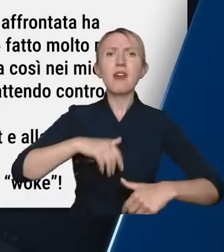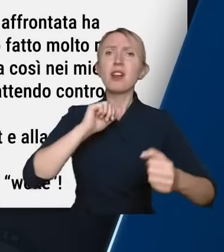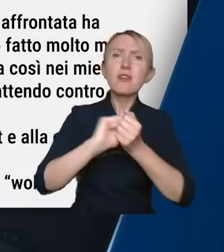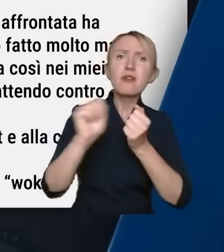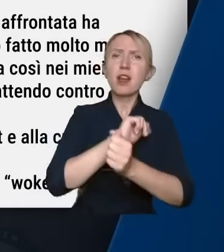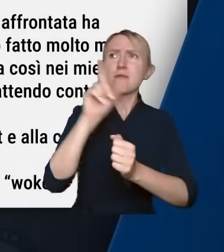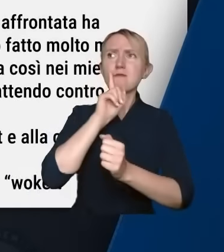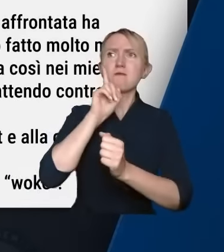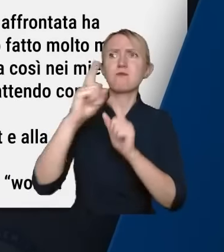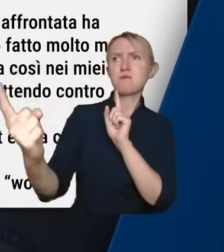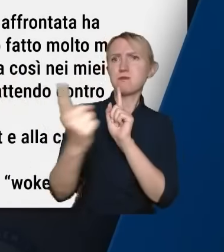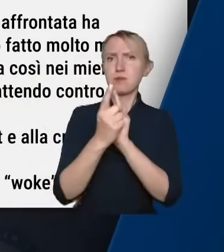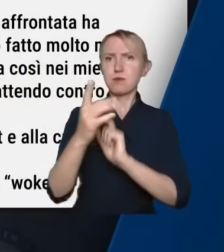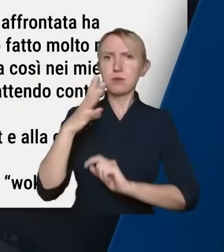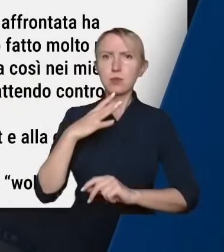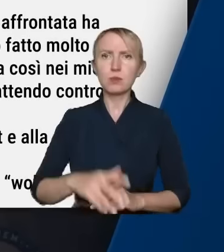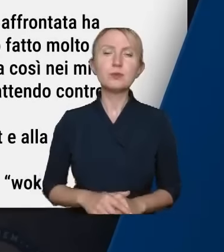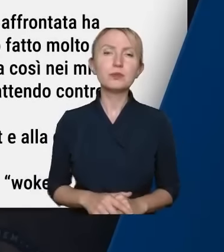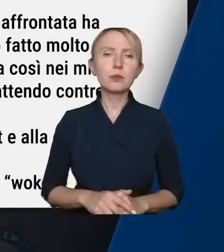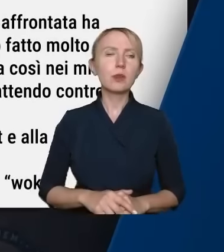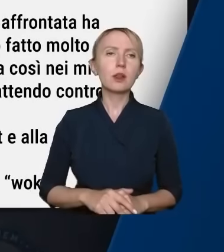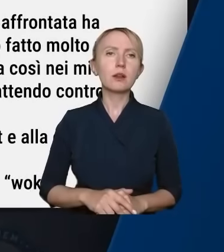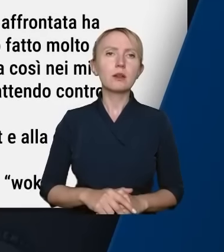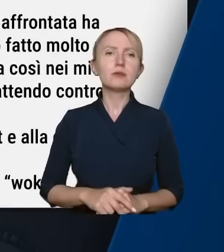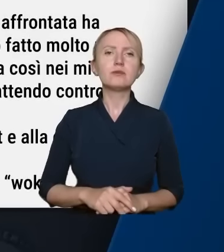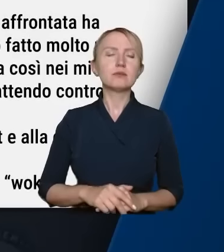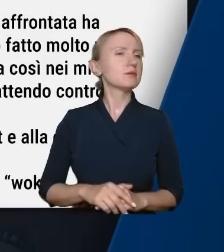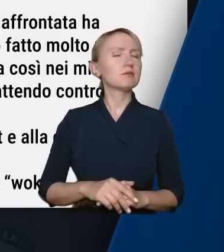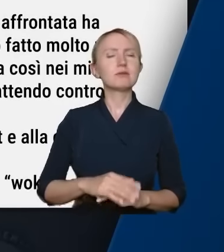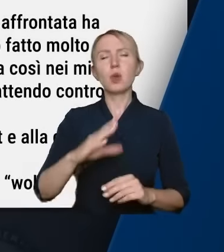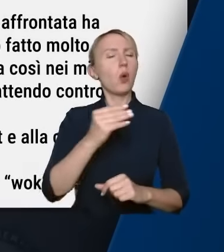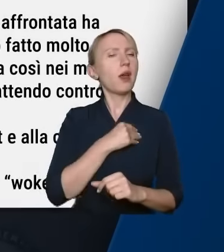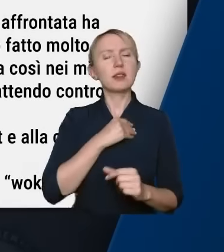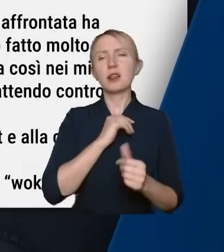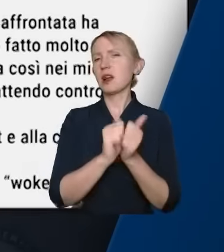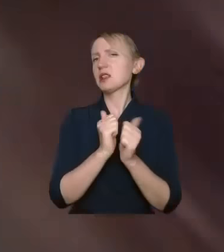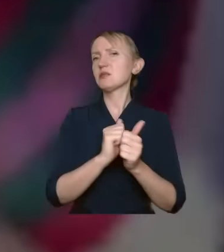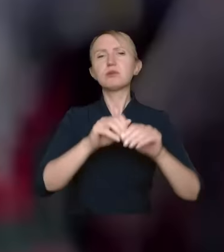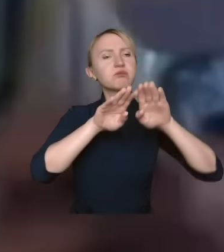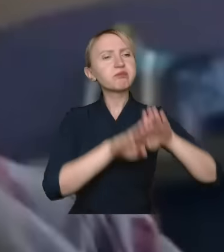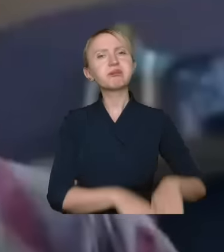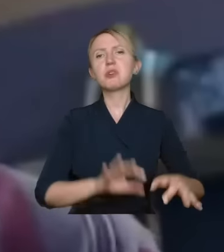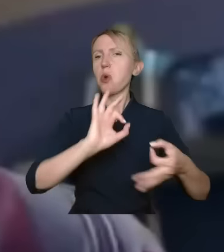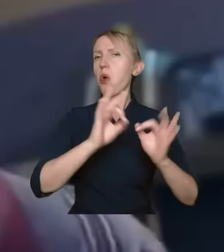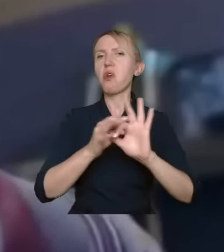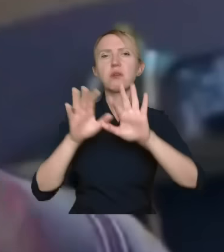męskimi sparring partnerami. Policzek wymierzony w etykę sportu i wiarygodność Igrzysk Olimpijskich.